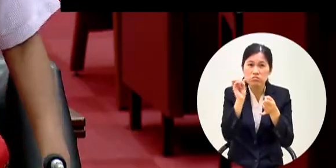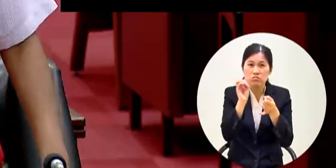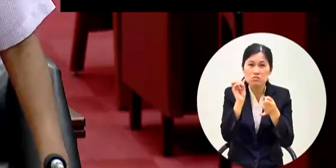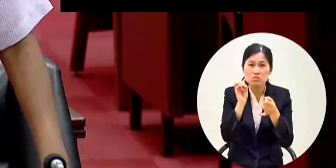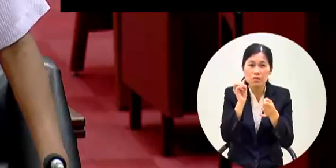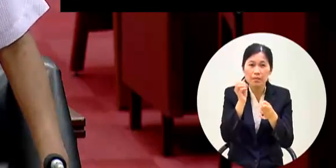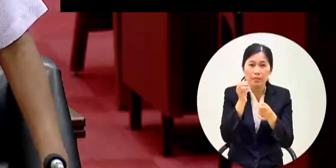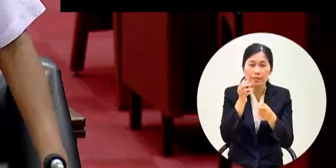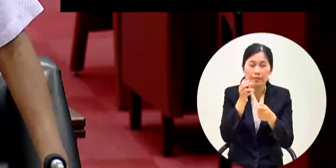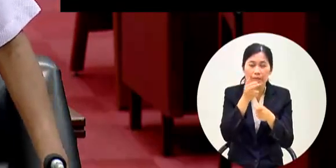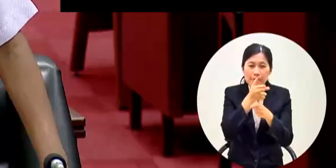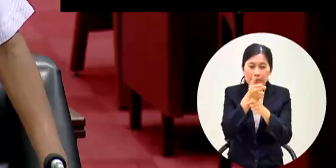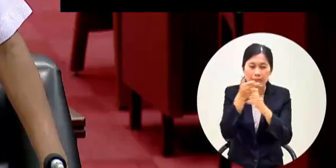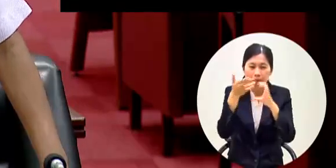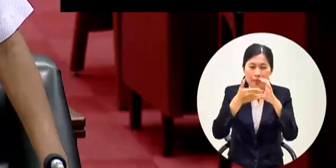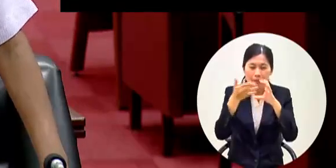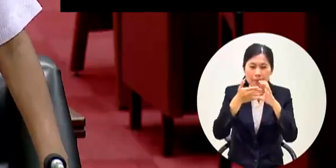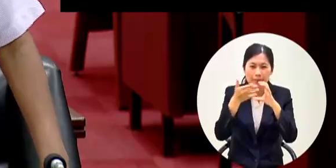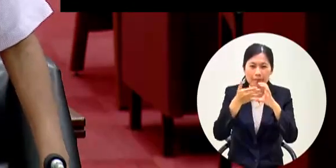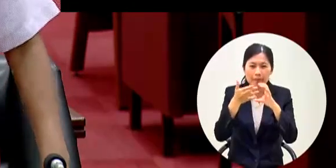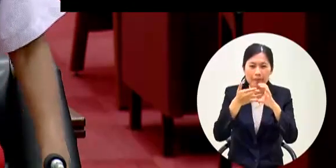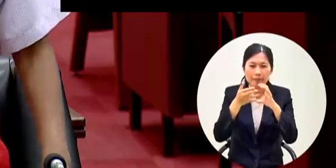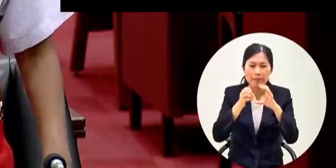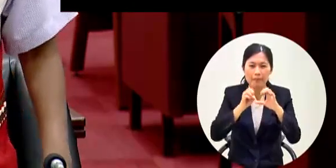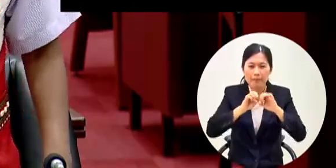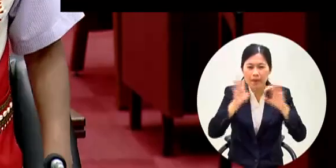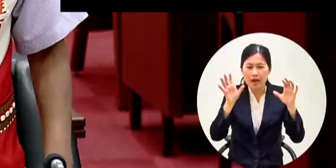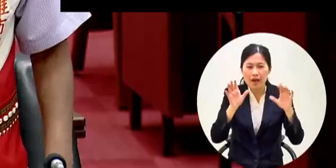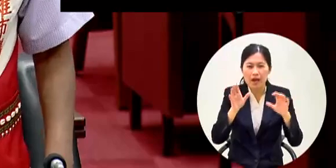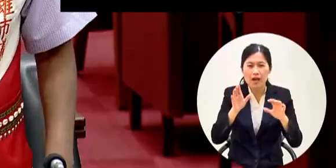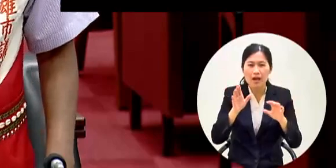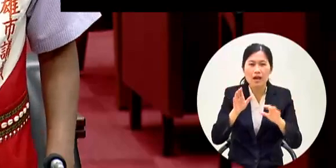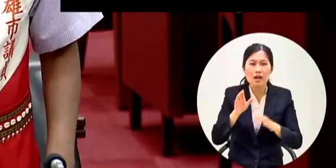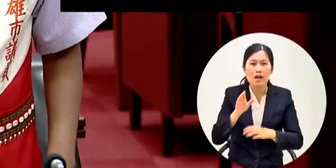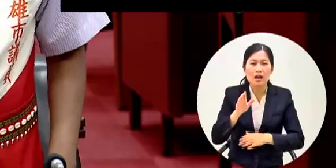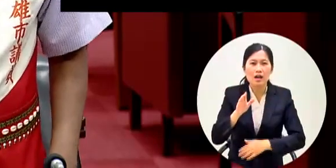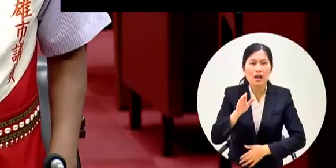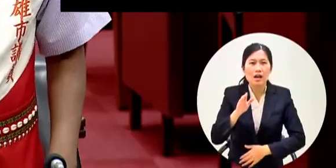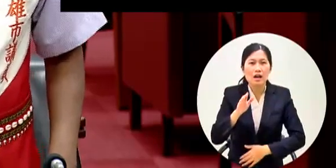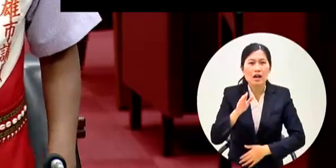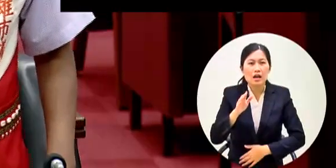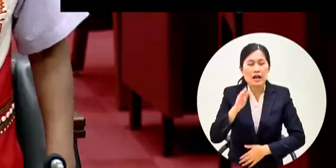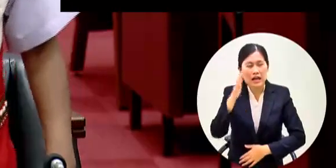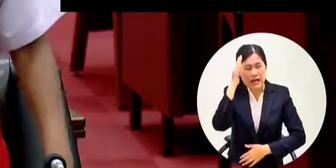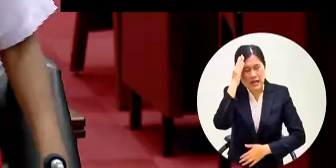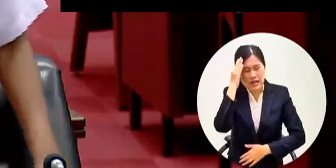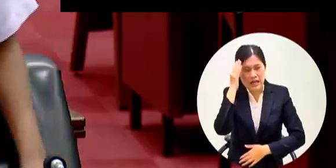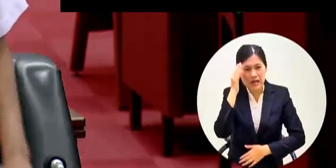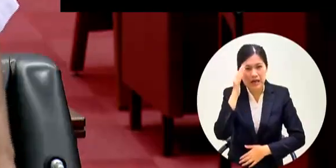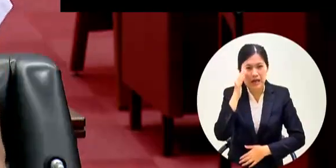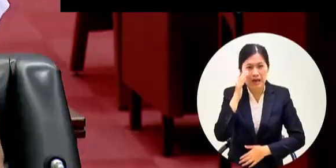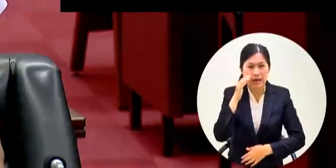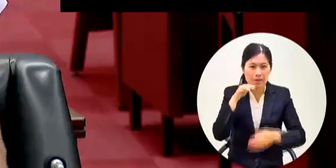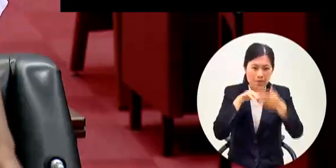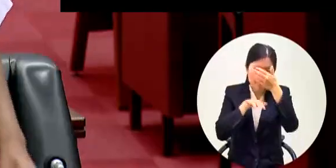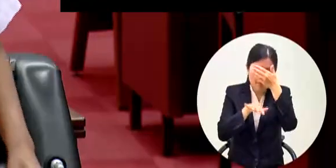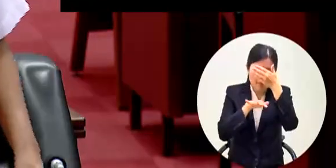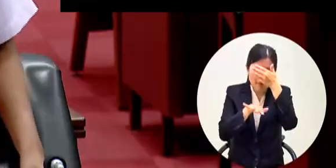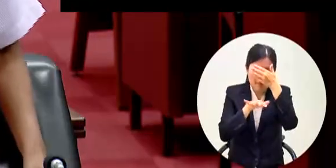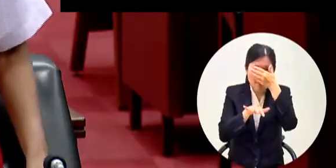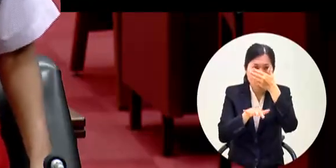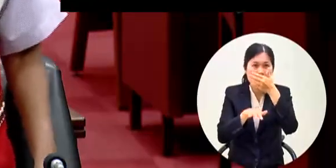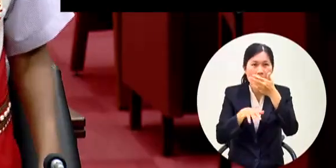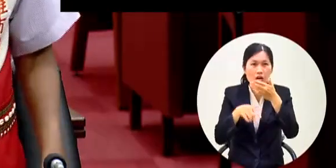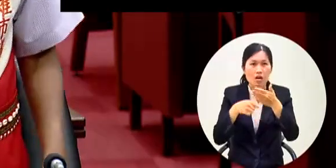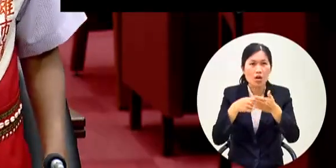所以对媒体的污名抹黑，本席对我们